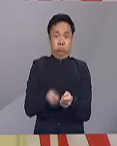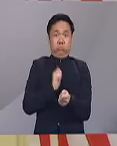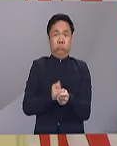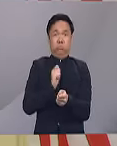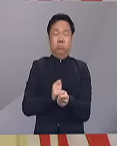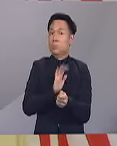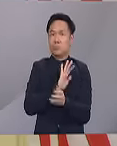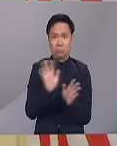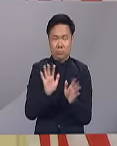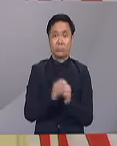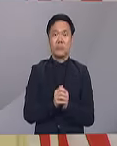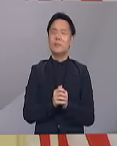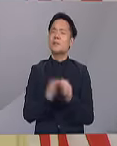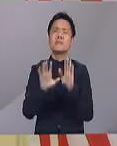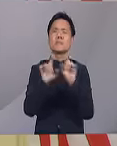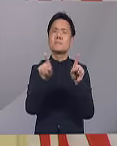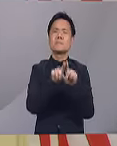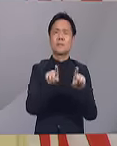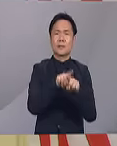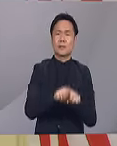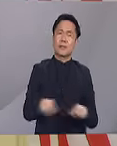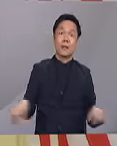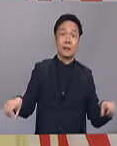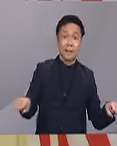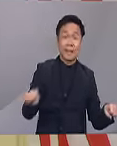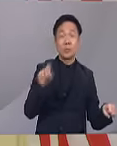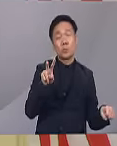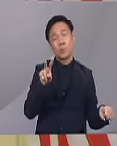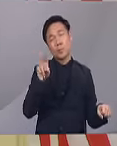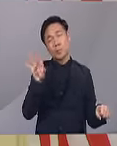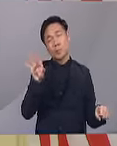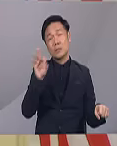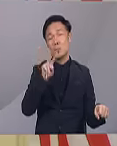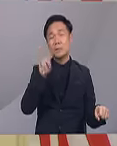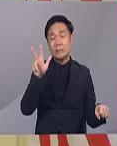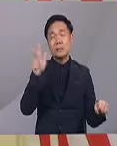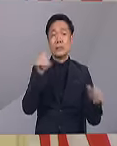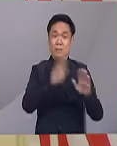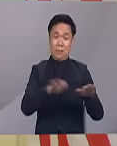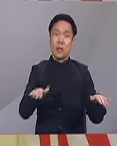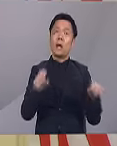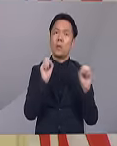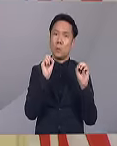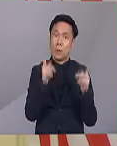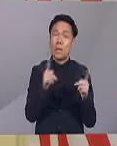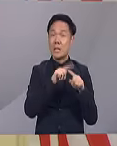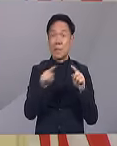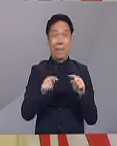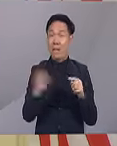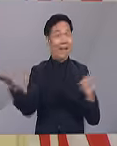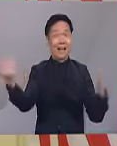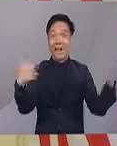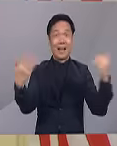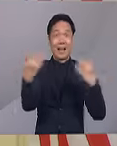macam itulah, kalau kita bawa anak kita satu orang, mungkin dua tiga orang saja, mungkin boleh dibenarkan. Tetapi kalau dah menyebabkan perkumpulan yang